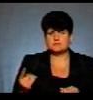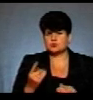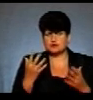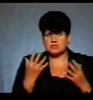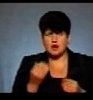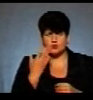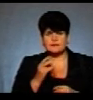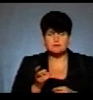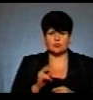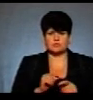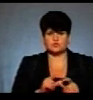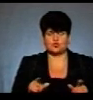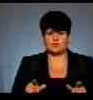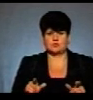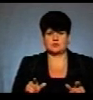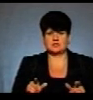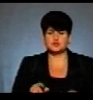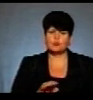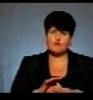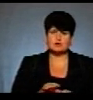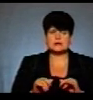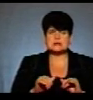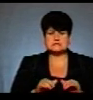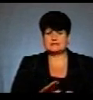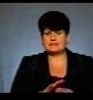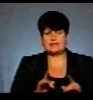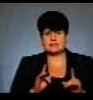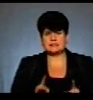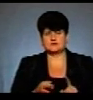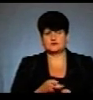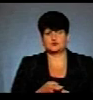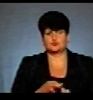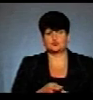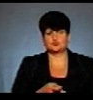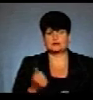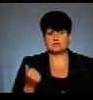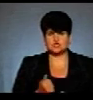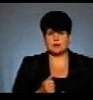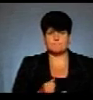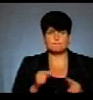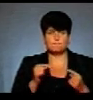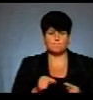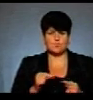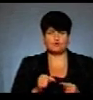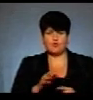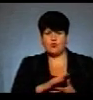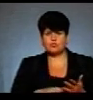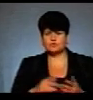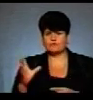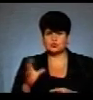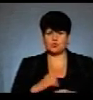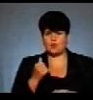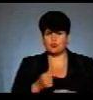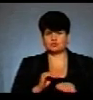вони входять в школу. Чи проводите ви заходи не лише в рамках цього тижня в протидії булінгу саме, впродовж цілого року з учнями